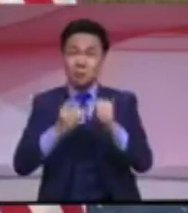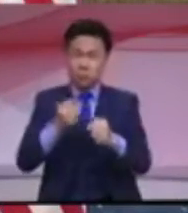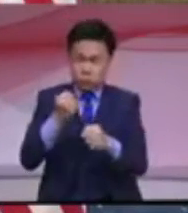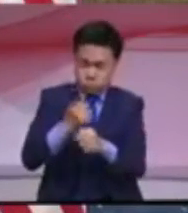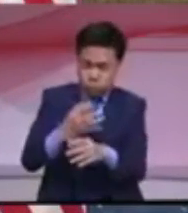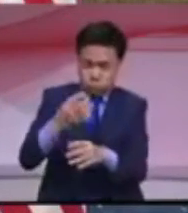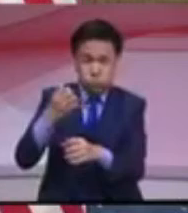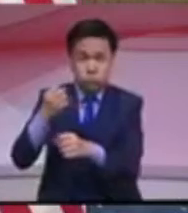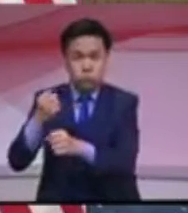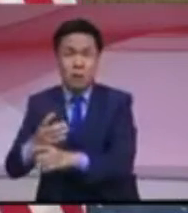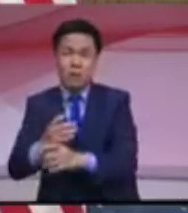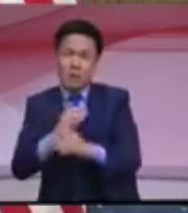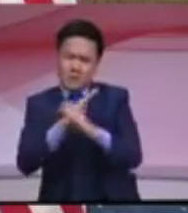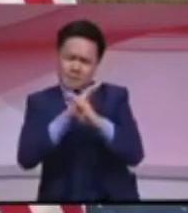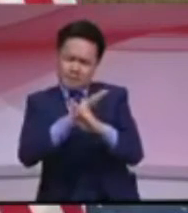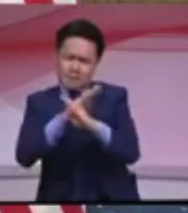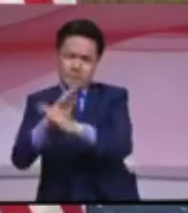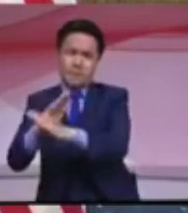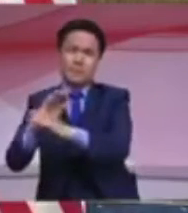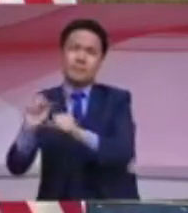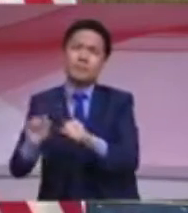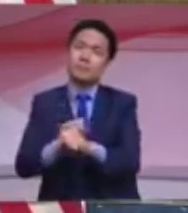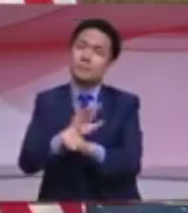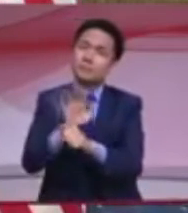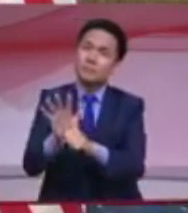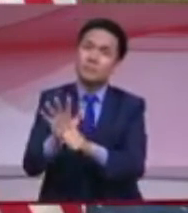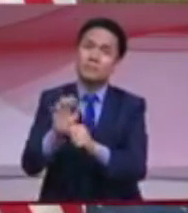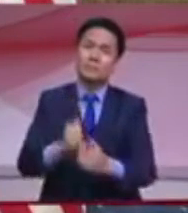menangani penularan komik